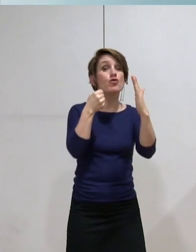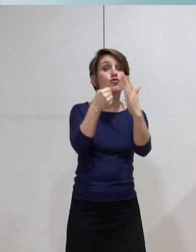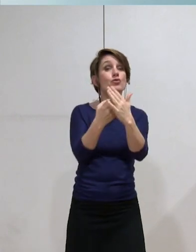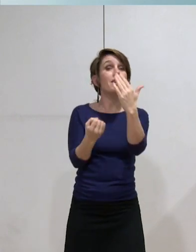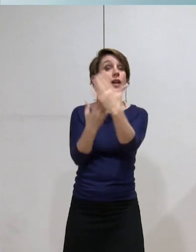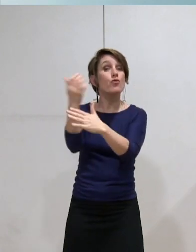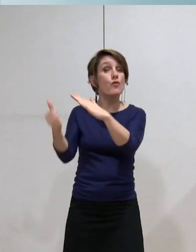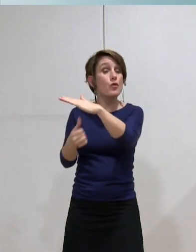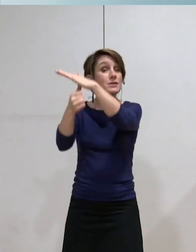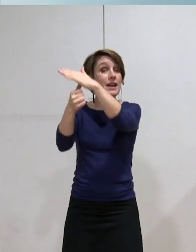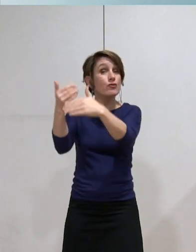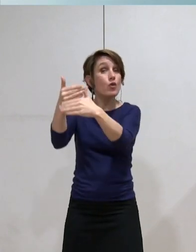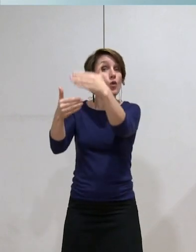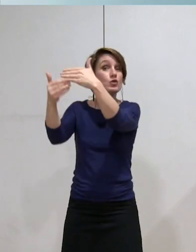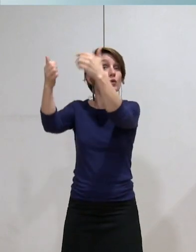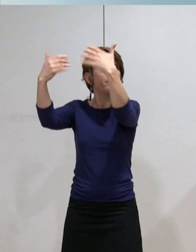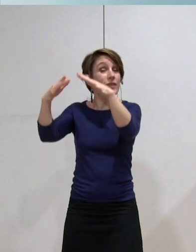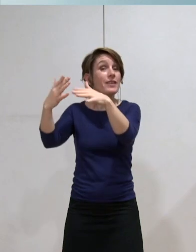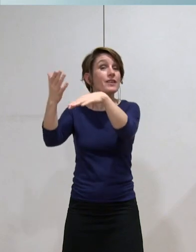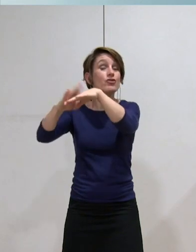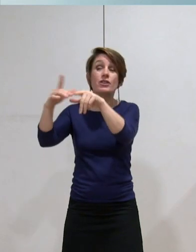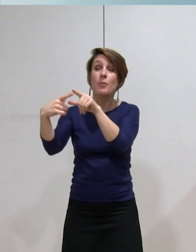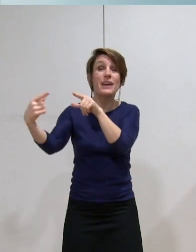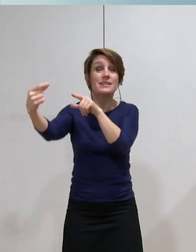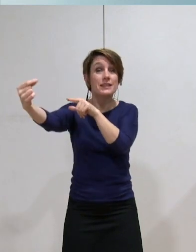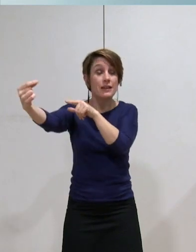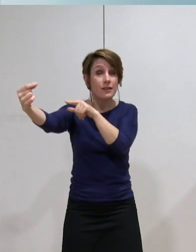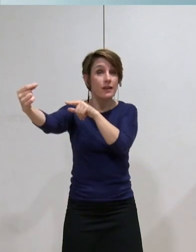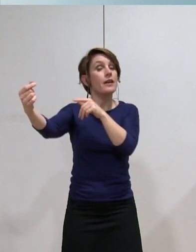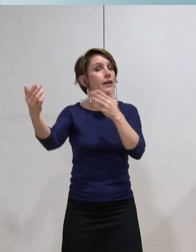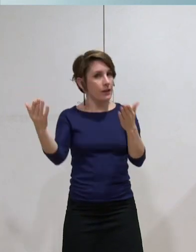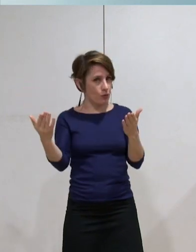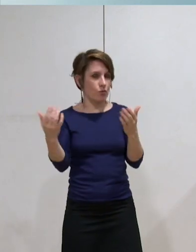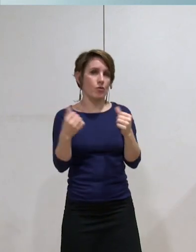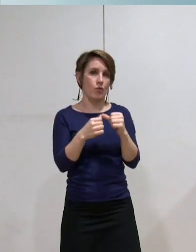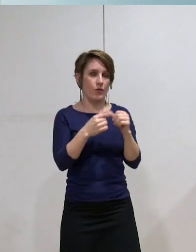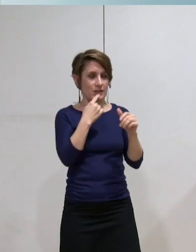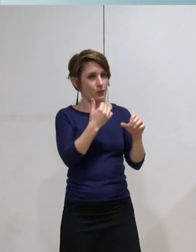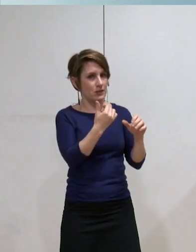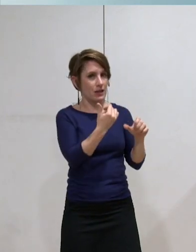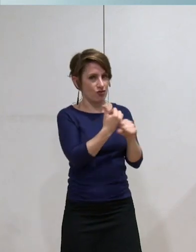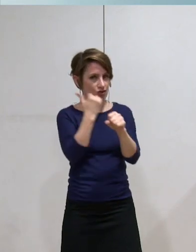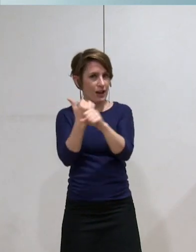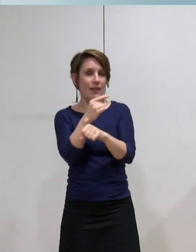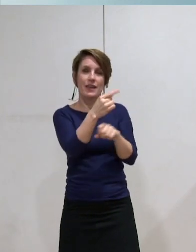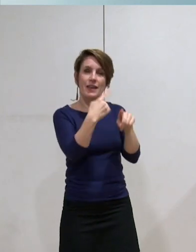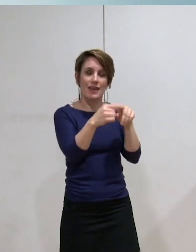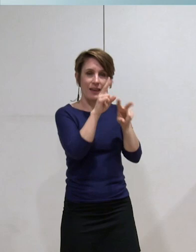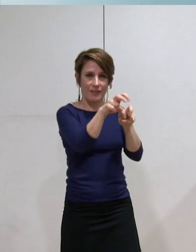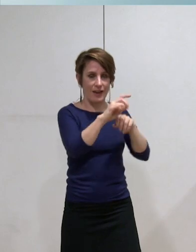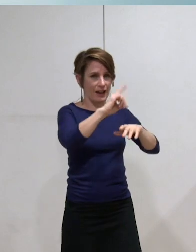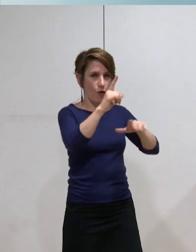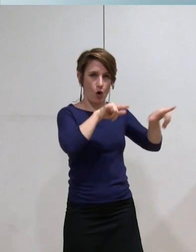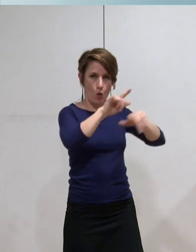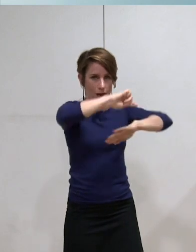siège sur le site de la prquille avec donc un loyer annuel que la ville percevra ainsi qu'une taxe foncière qui